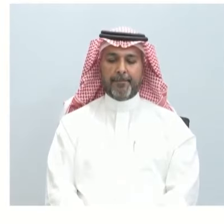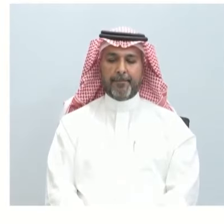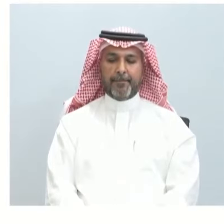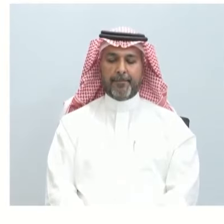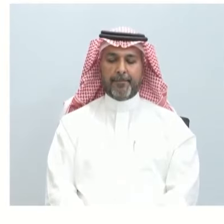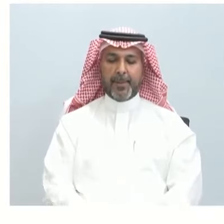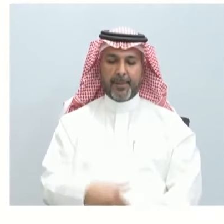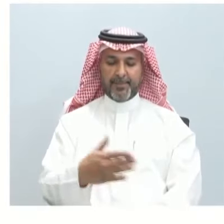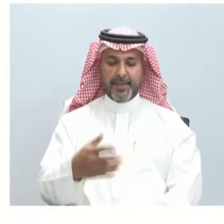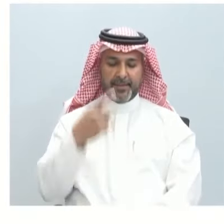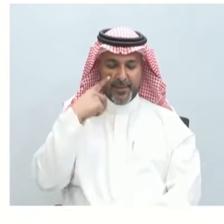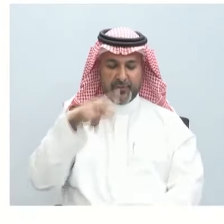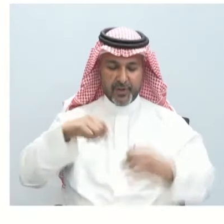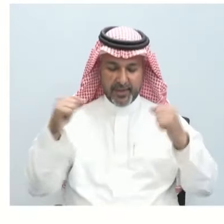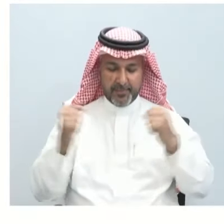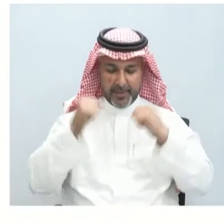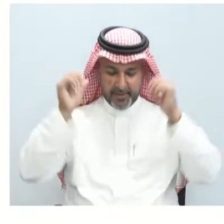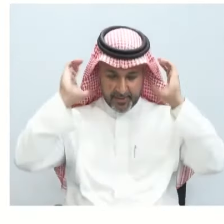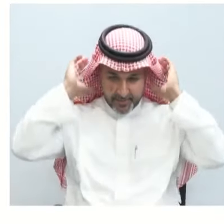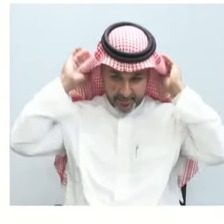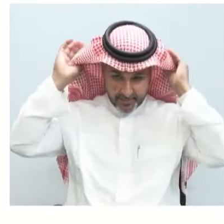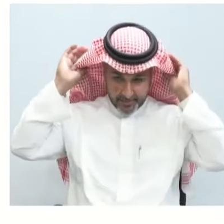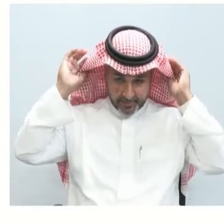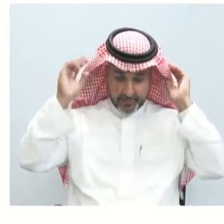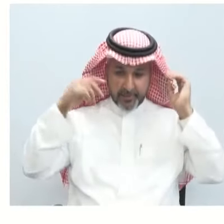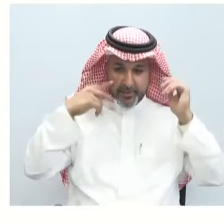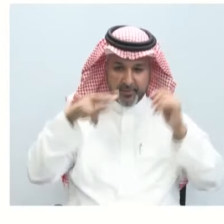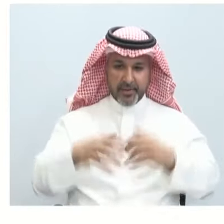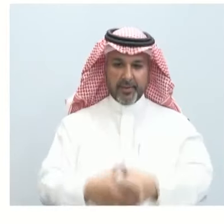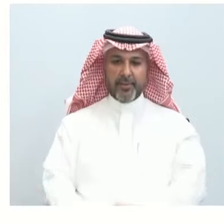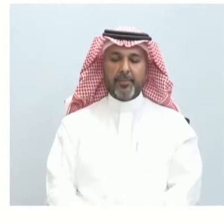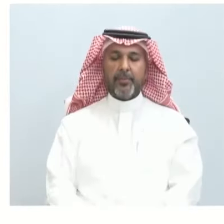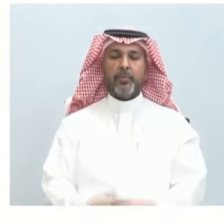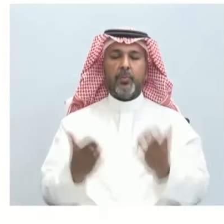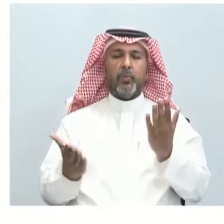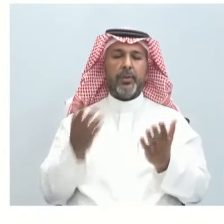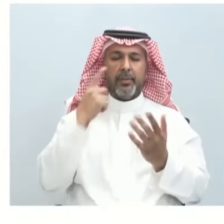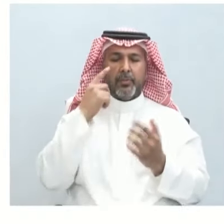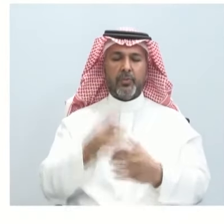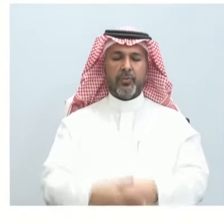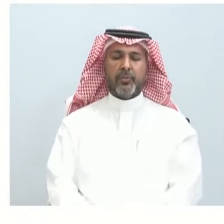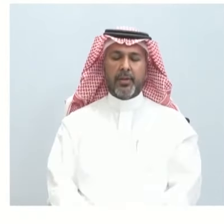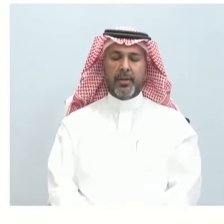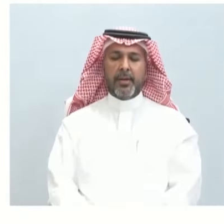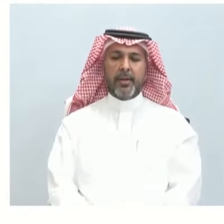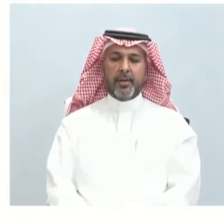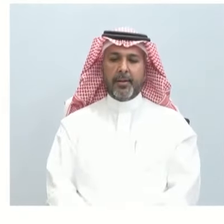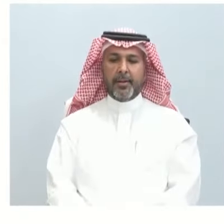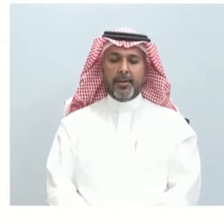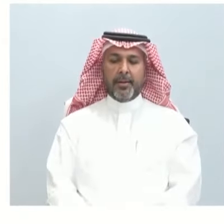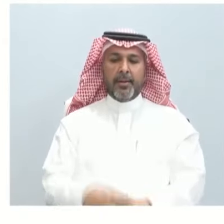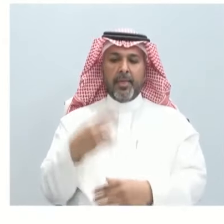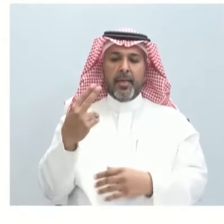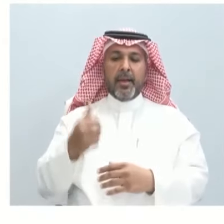نستكمل هذه التمارين ماذا لو كان لديه معادلات تتضمن كثيرات حدود في الطرفين هل يمكن هل هذه